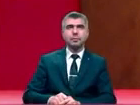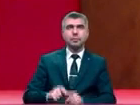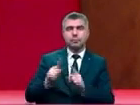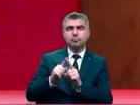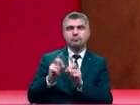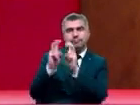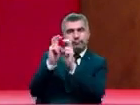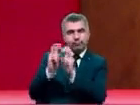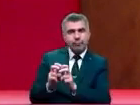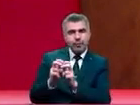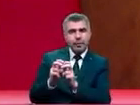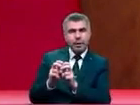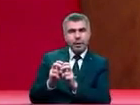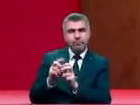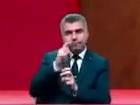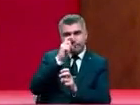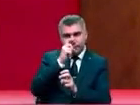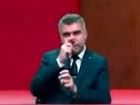للاهانه.